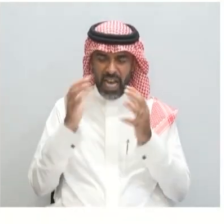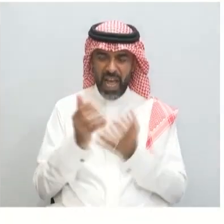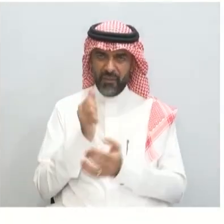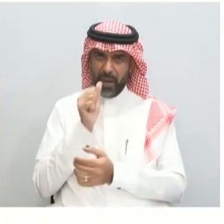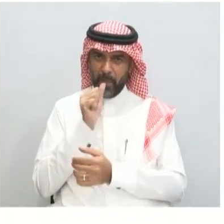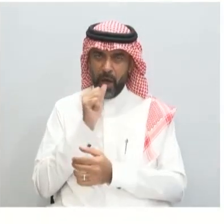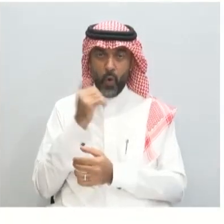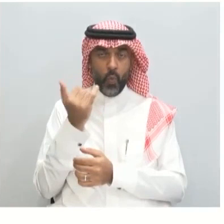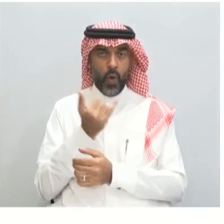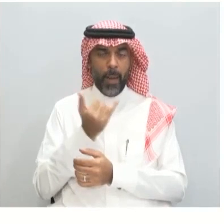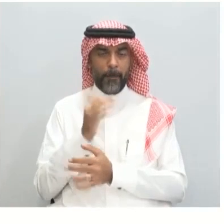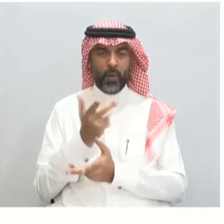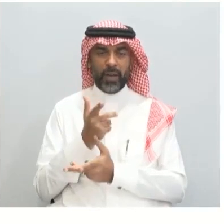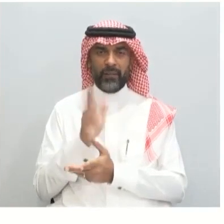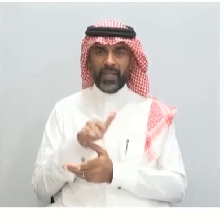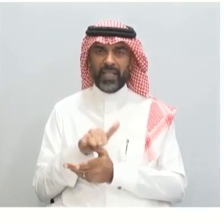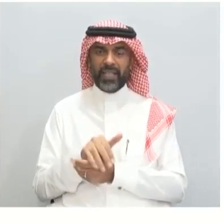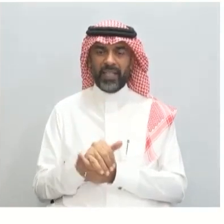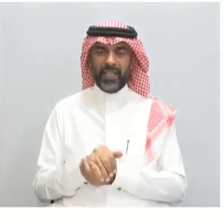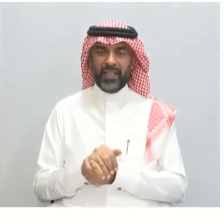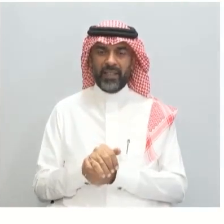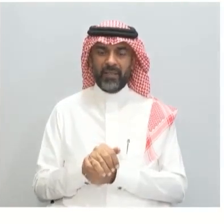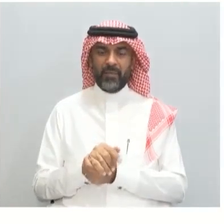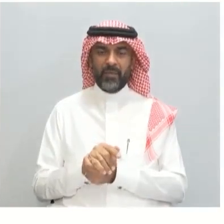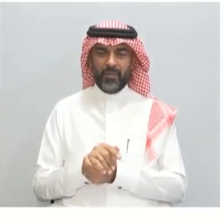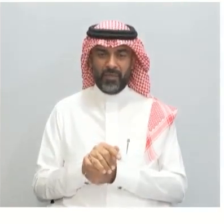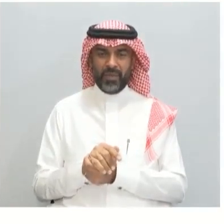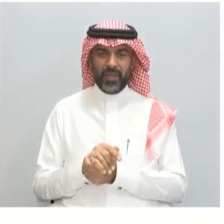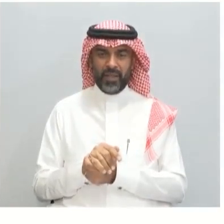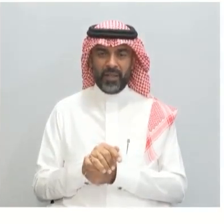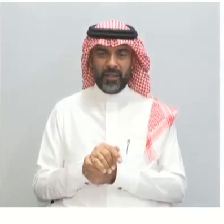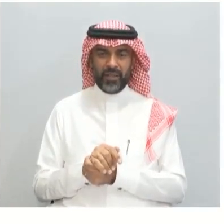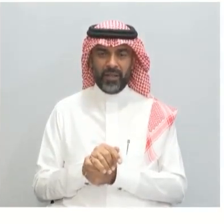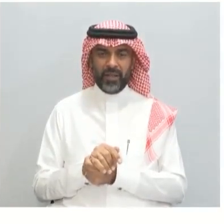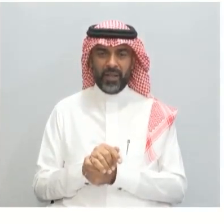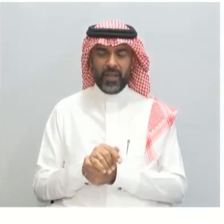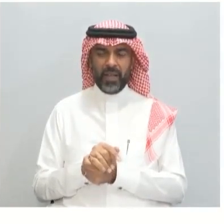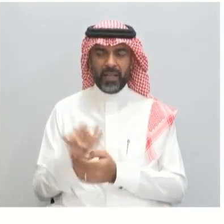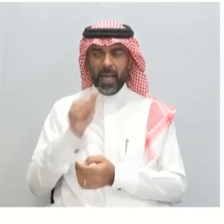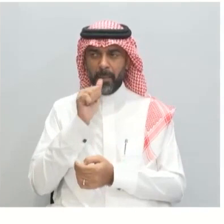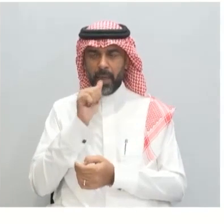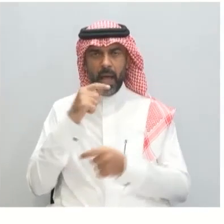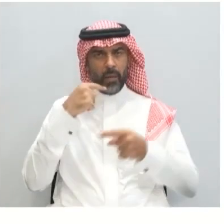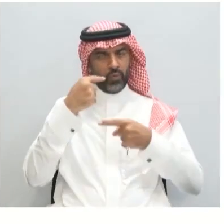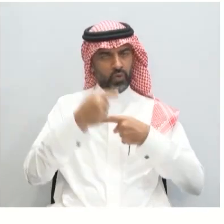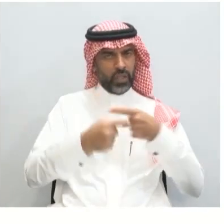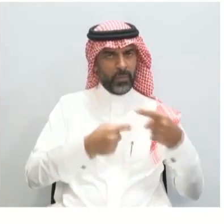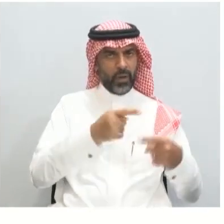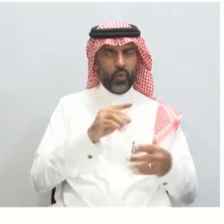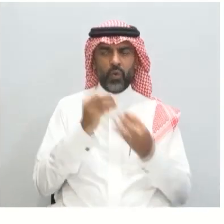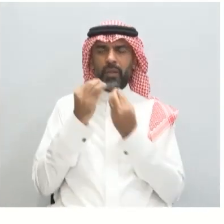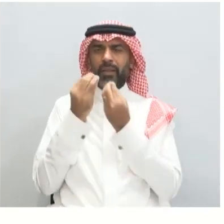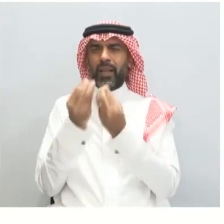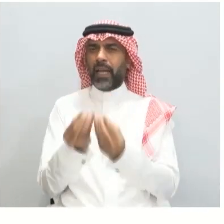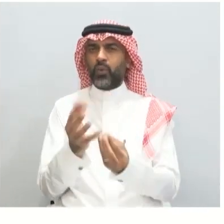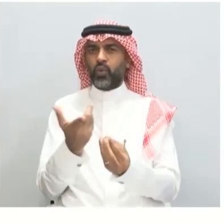واهميته من خلال ما يسمى بالقطاع المياه المستدام الذي يوفر ابنائي